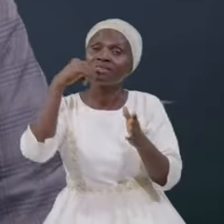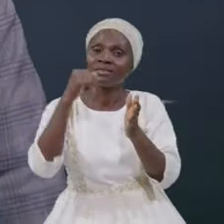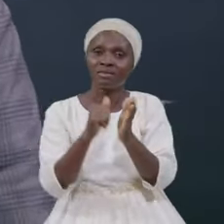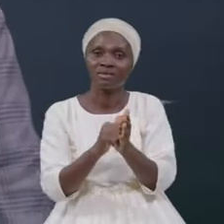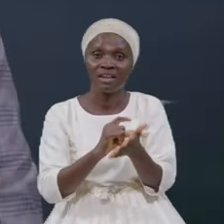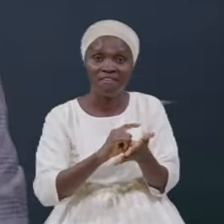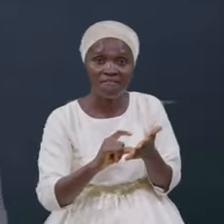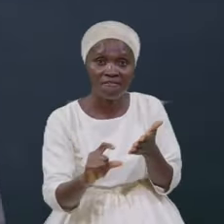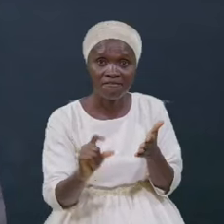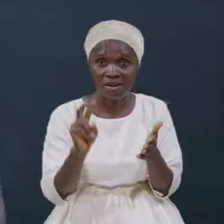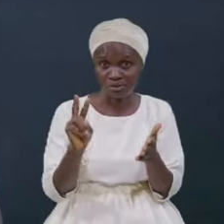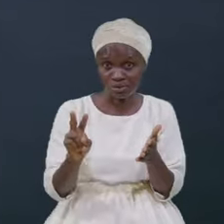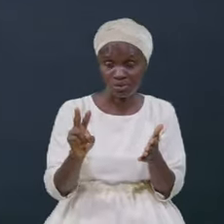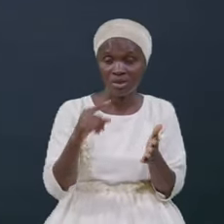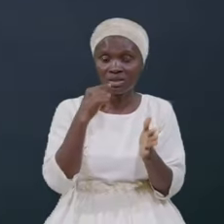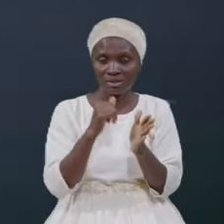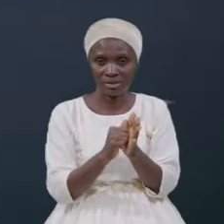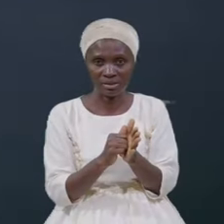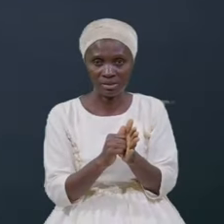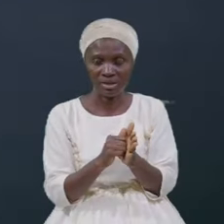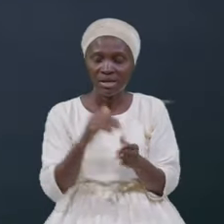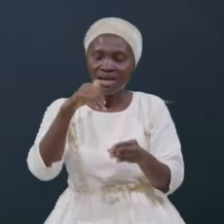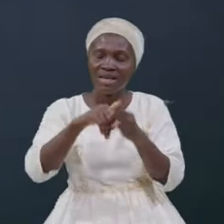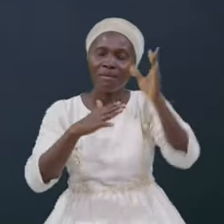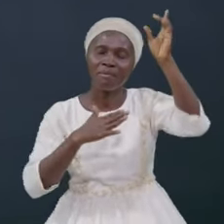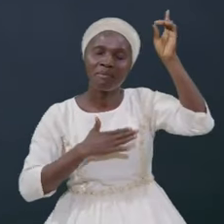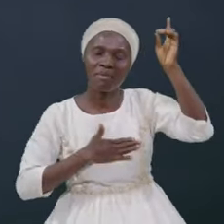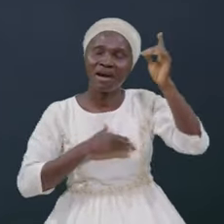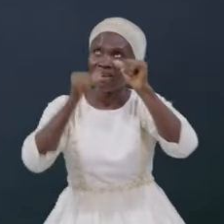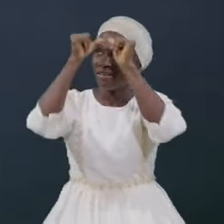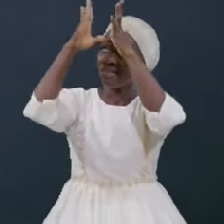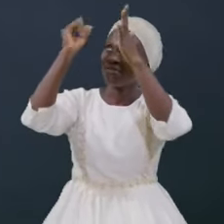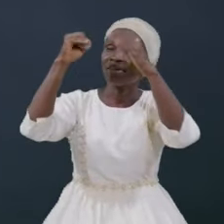Verset 2 dit, il y a plusieurs demeures dans la maison de Père.